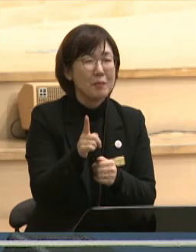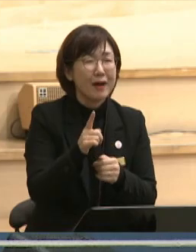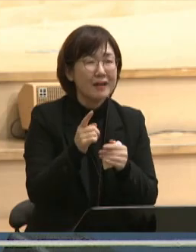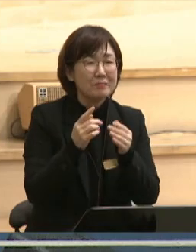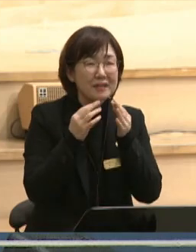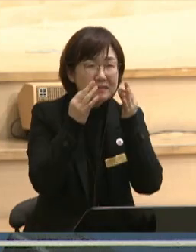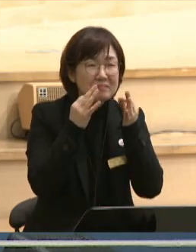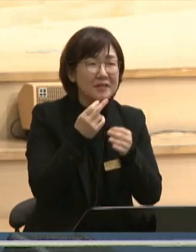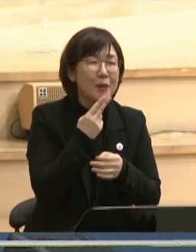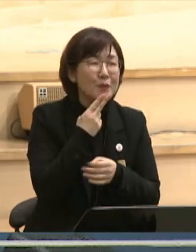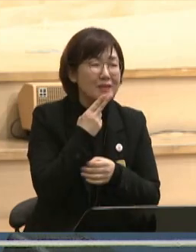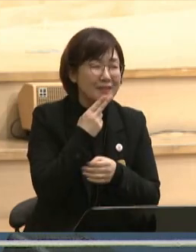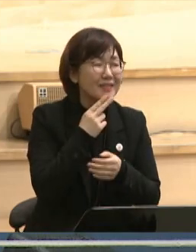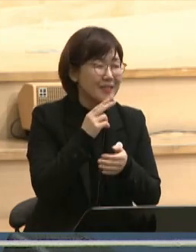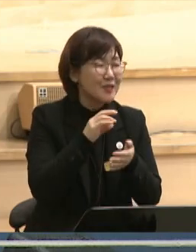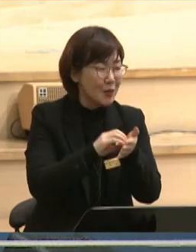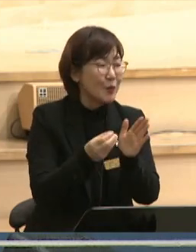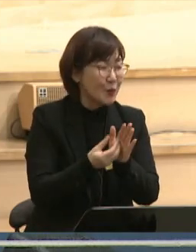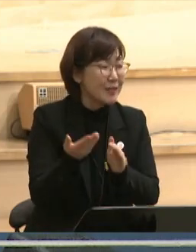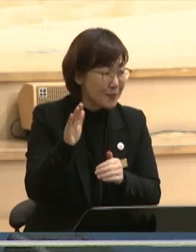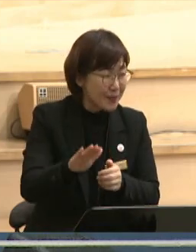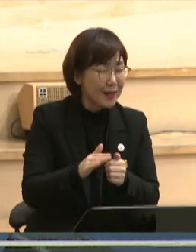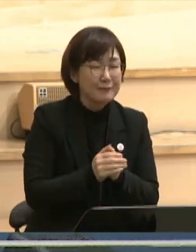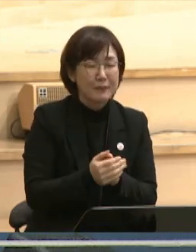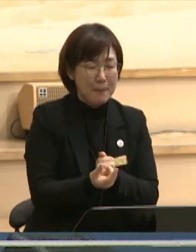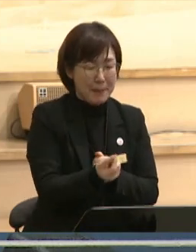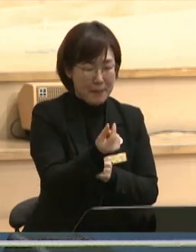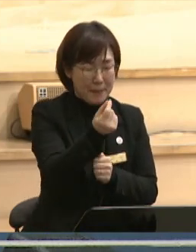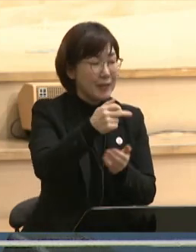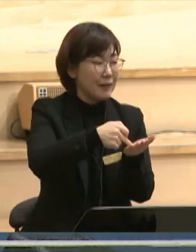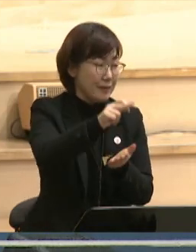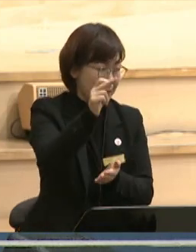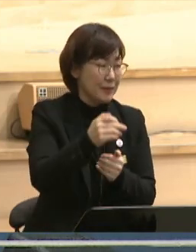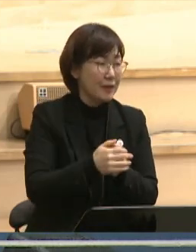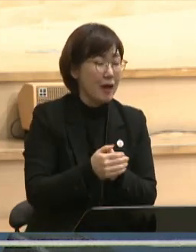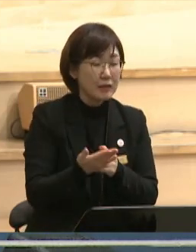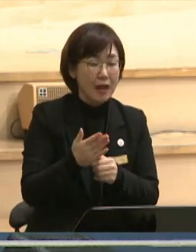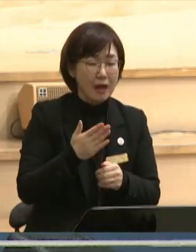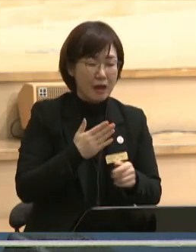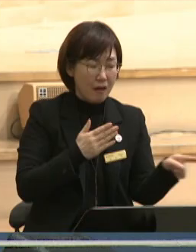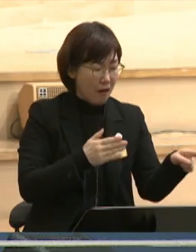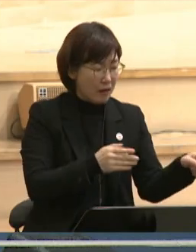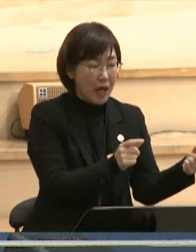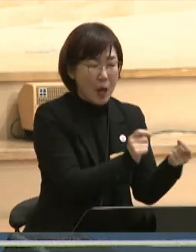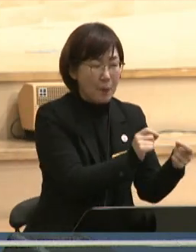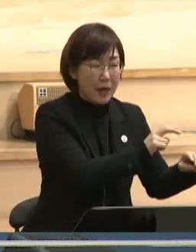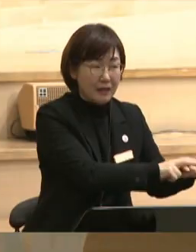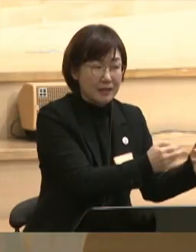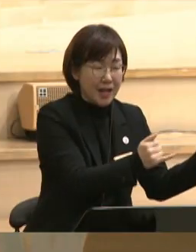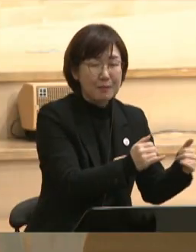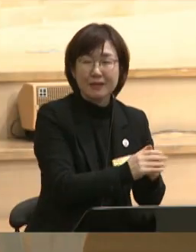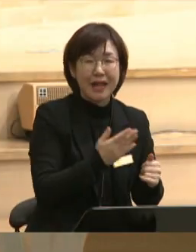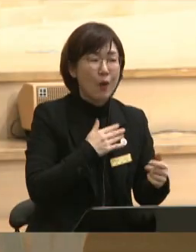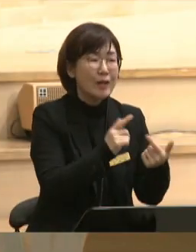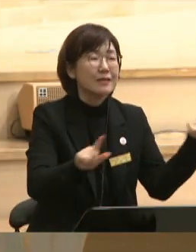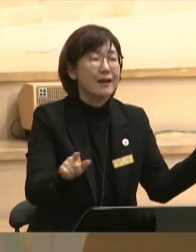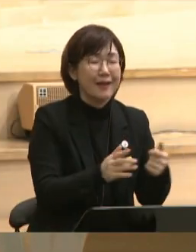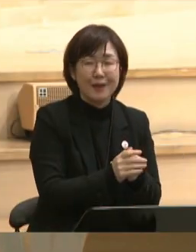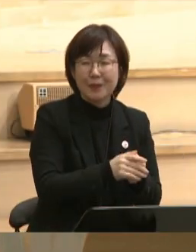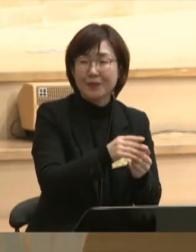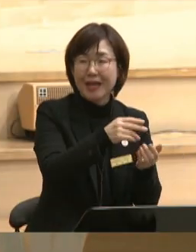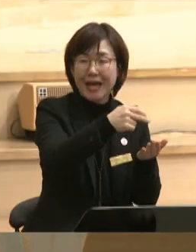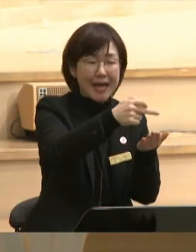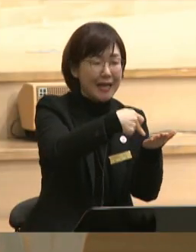성의가 없어 보일뿐입니다 그런데 저와 전혀 다른 성격을 가진 이분은 카톡이 항상 이렇게 되어 있습니다 한번 보여주실까요